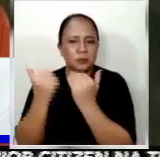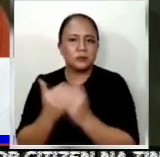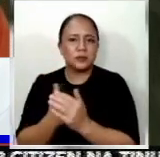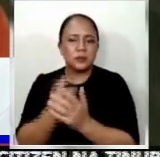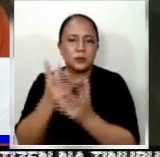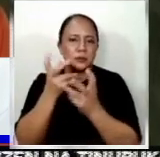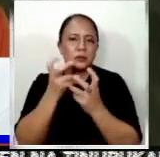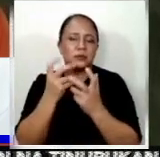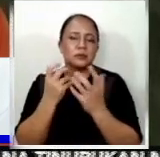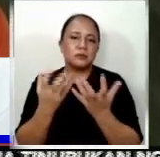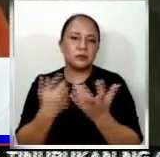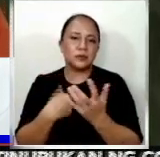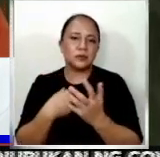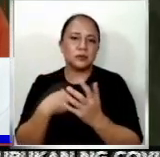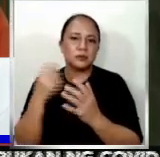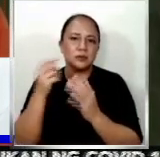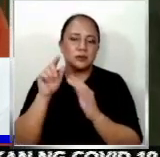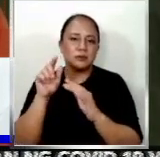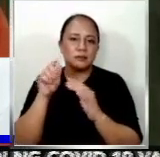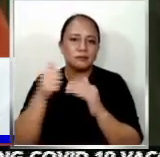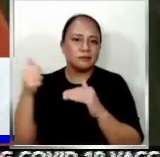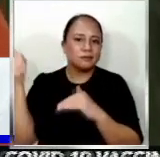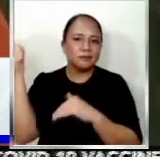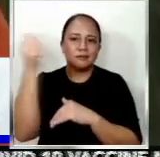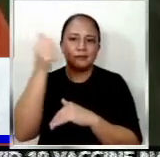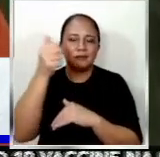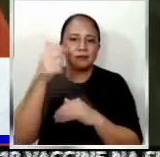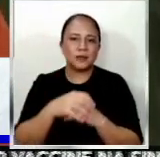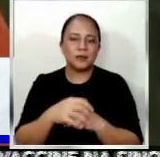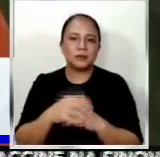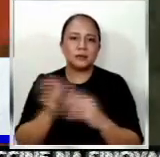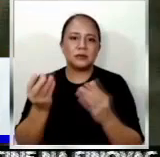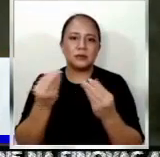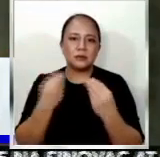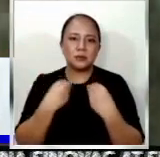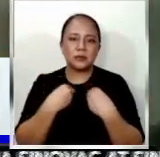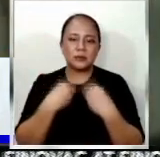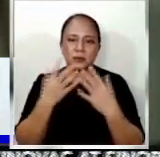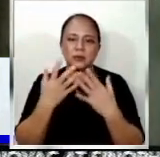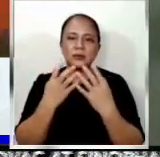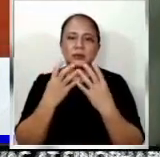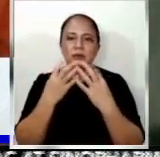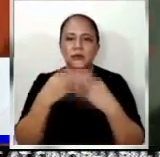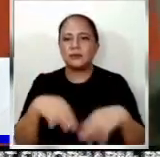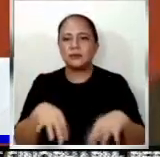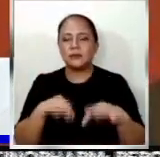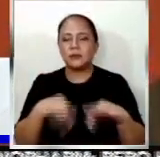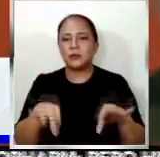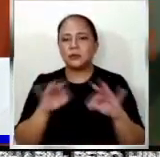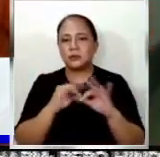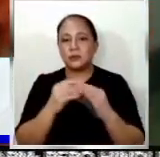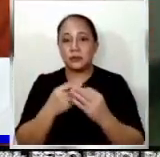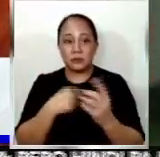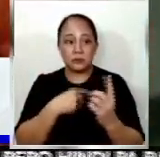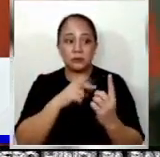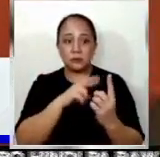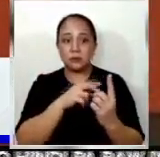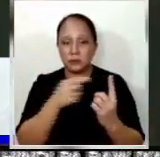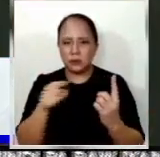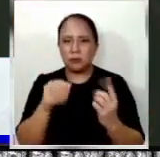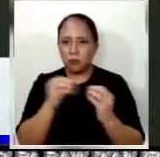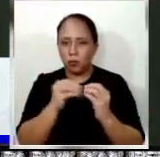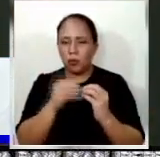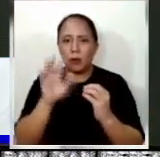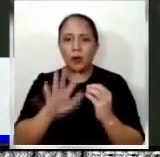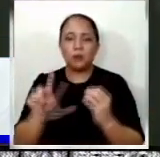mga kinaukulan. Bigyan kami ng pagpapahalaga, ma'am. Isa lamang si Ricky sa umabot na sa humigit kumulang 100